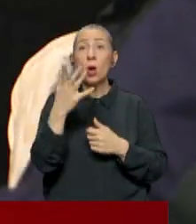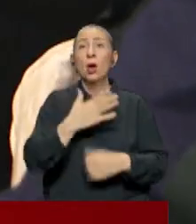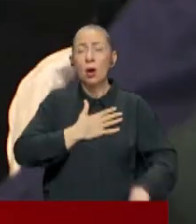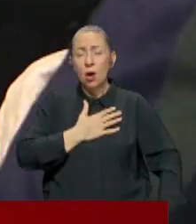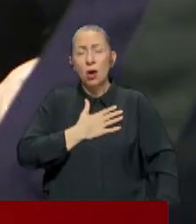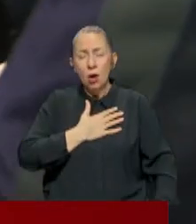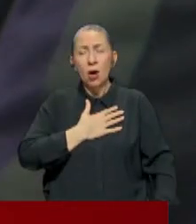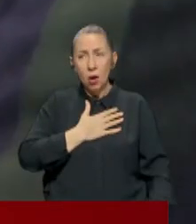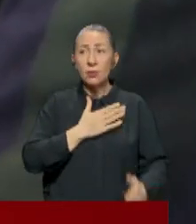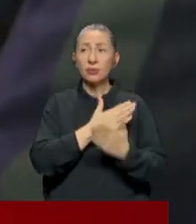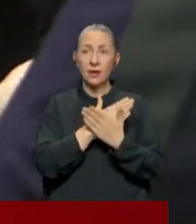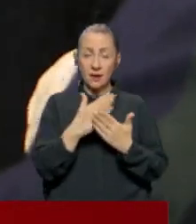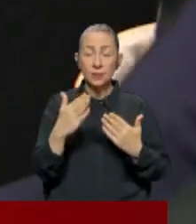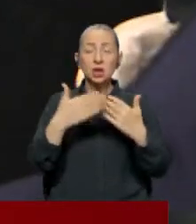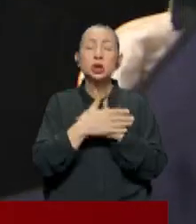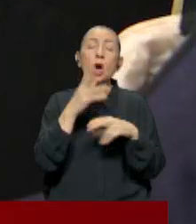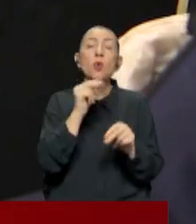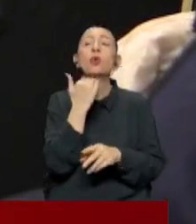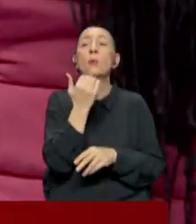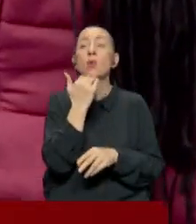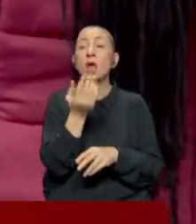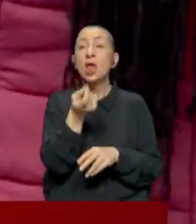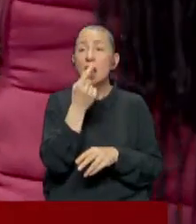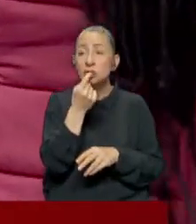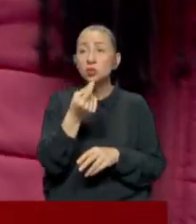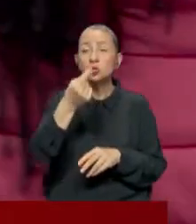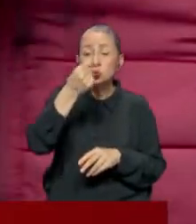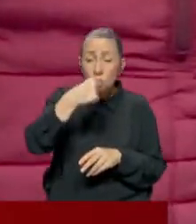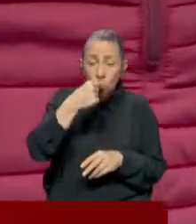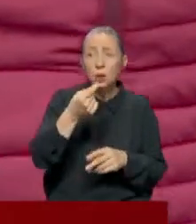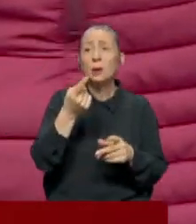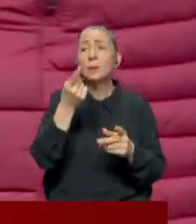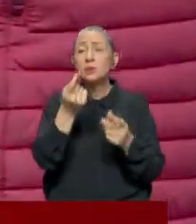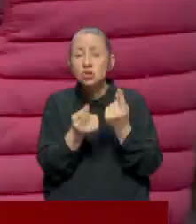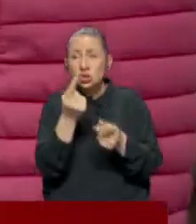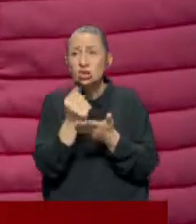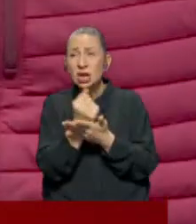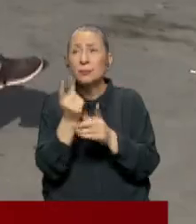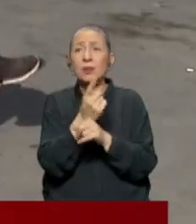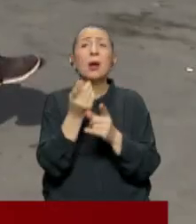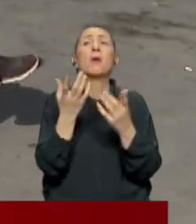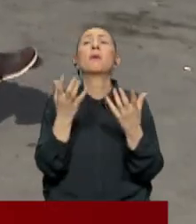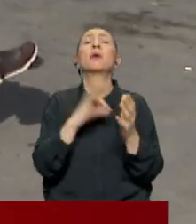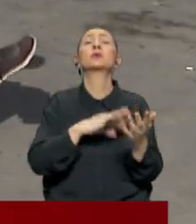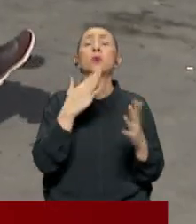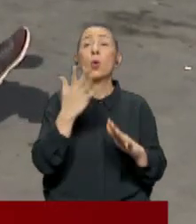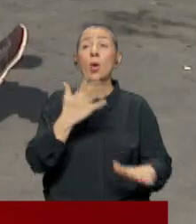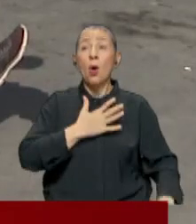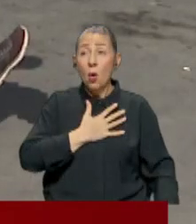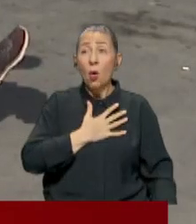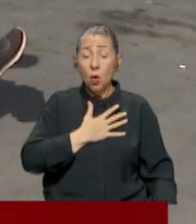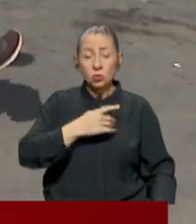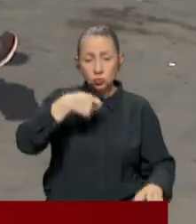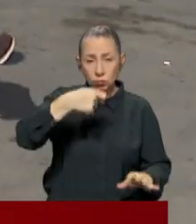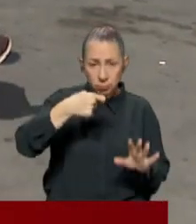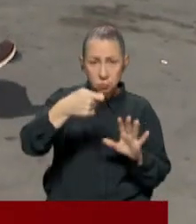nöbetler şeklinde devam ediyor, gece uyutmuyor. Ne ilaç, ne şurup, ne de bitkisel çaylar fayda ediyor. O kadar öksürük sürüp